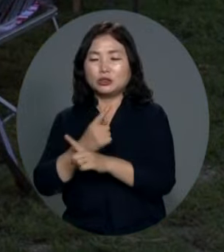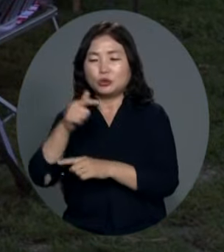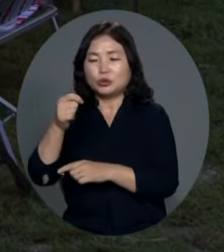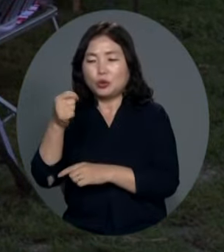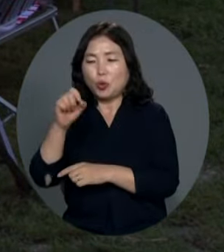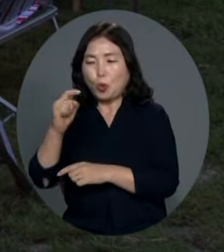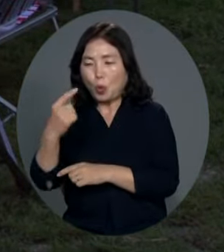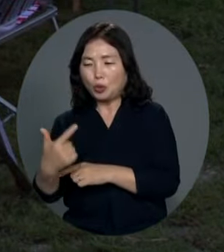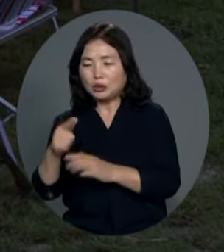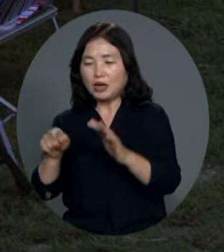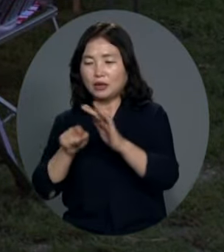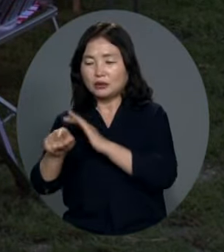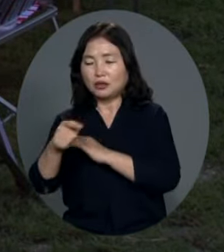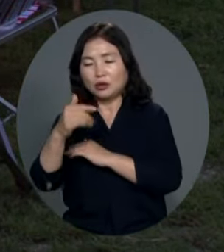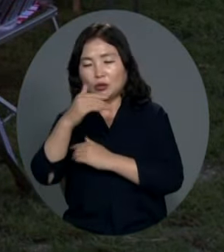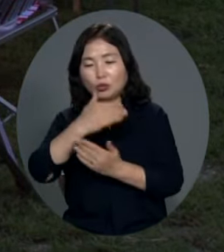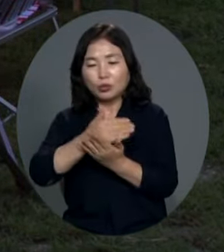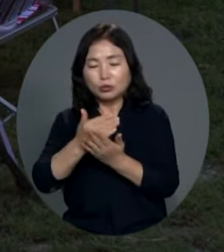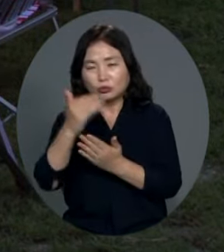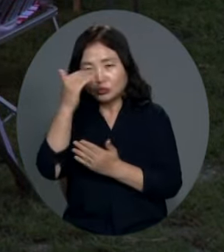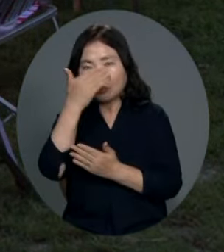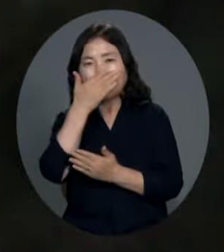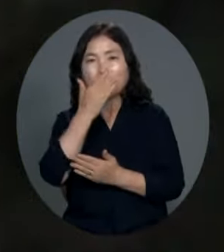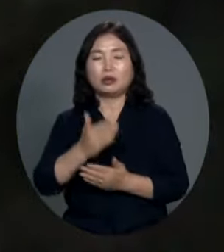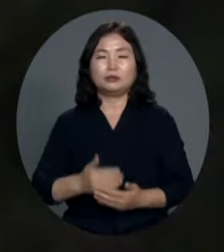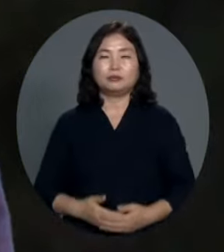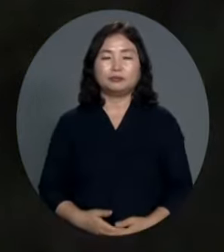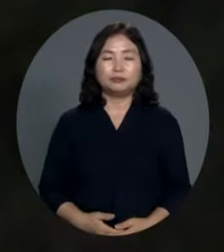있습니다 MBC 뉴스 김경철 이니다